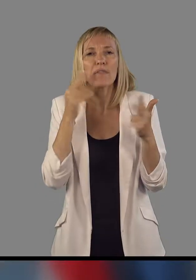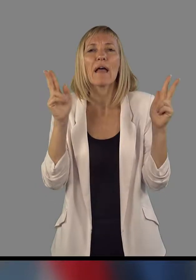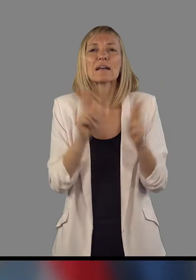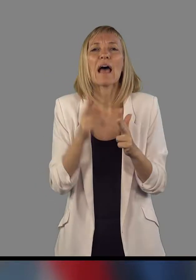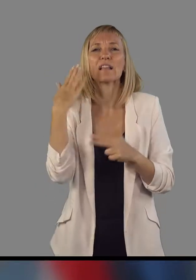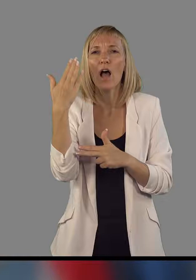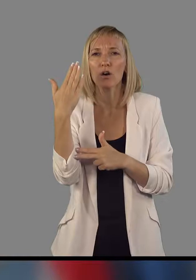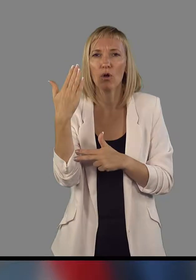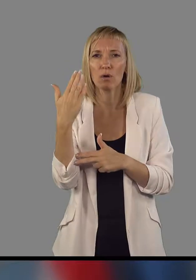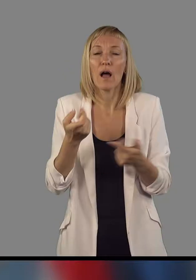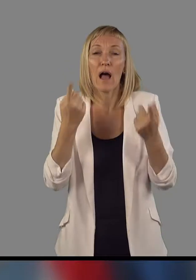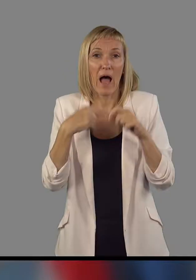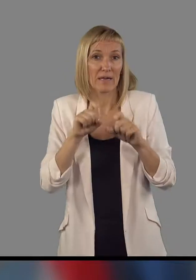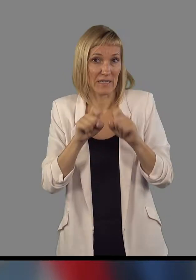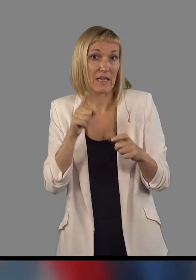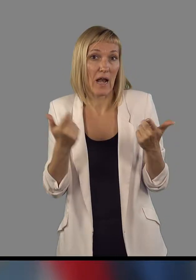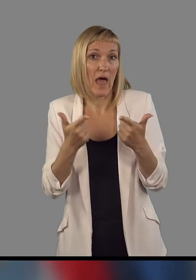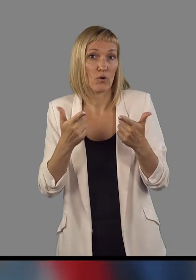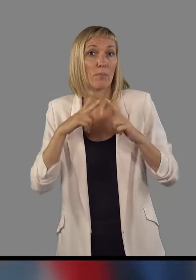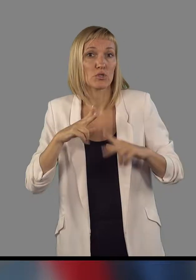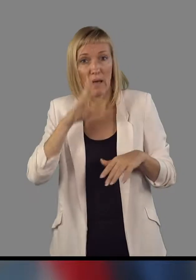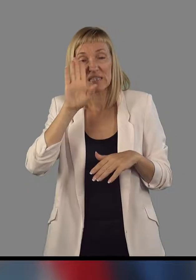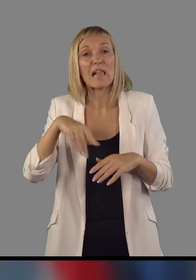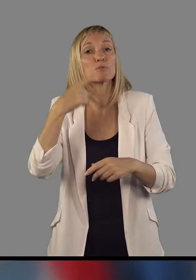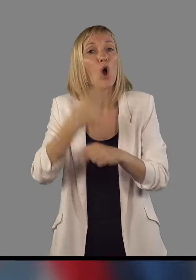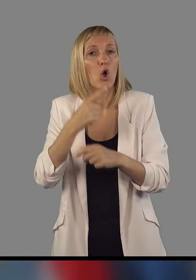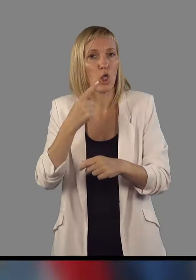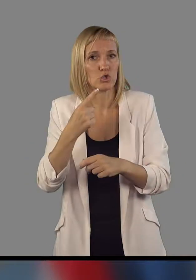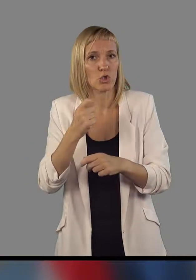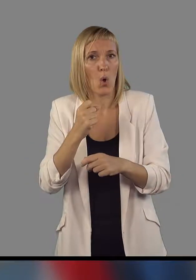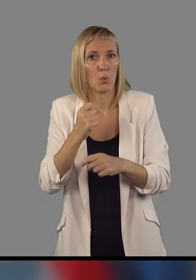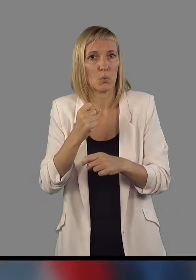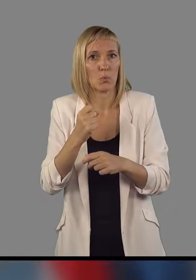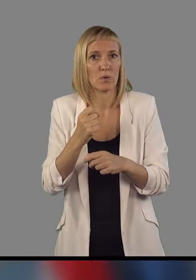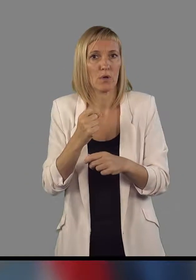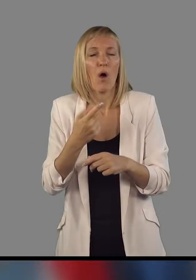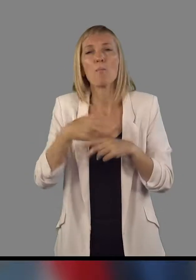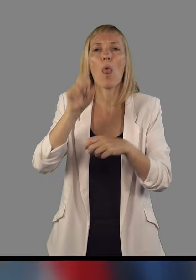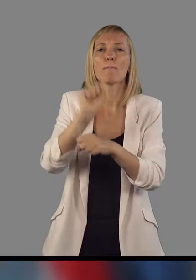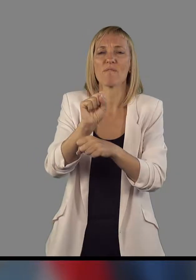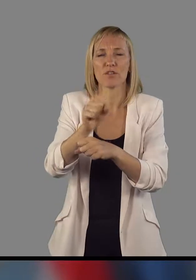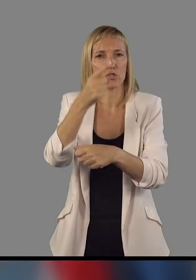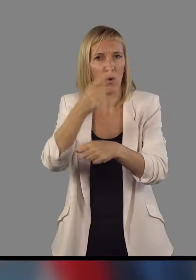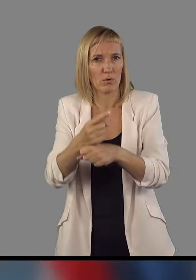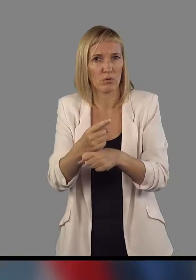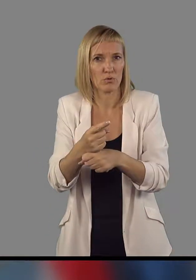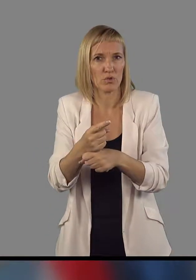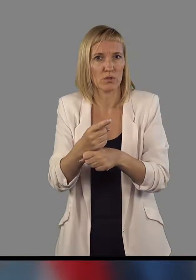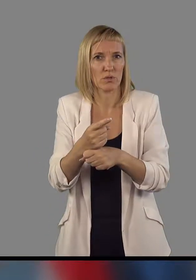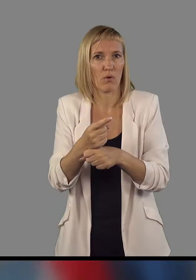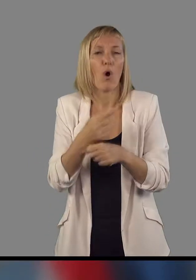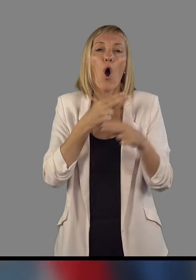teh kratkih rokov, ali lahko zaradi tega recimo pričakujemo slabše odločitve, bolj površne